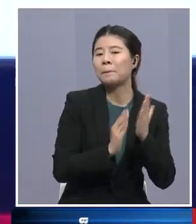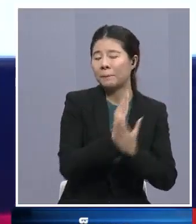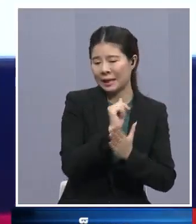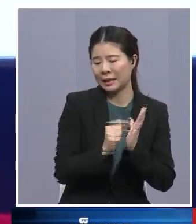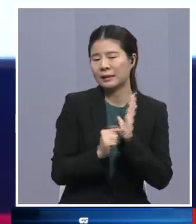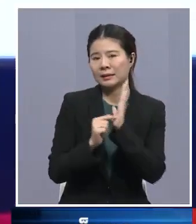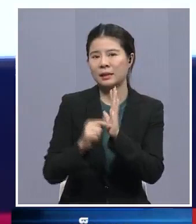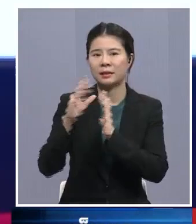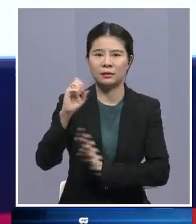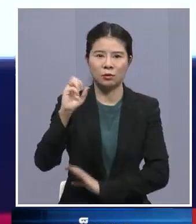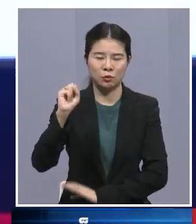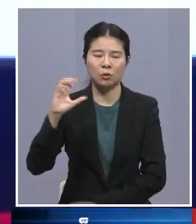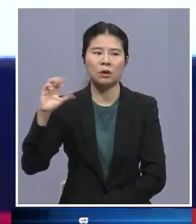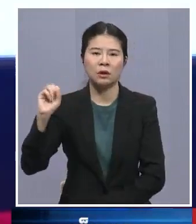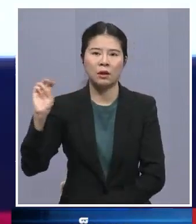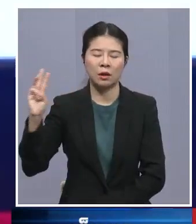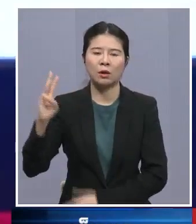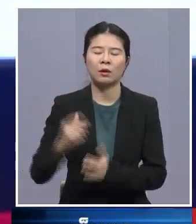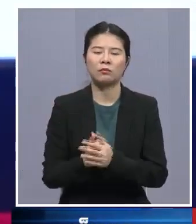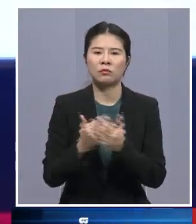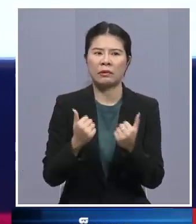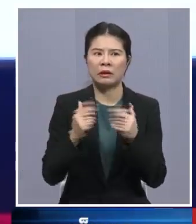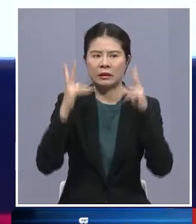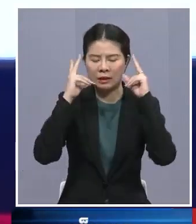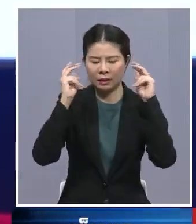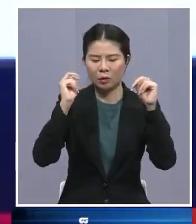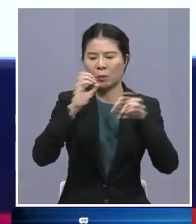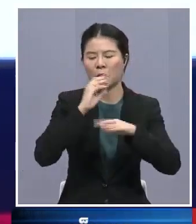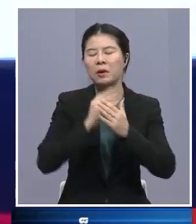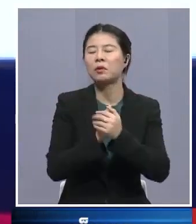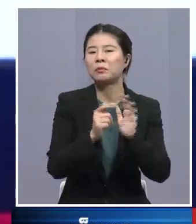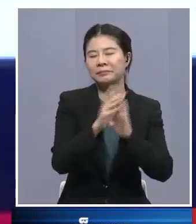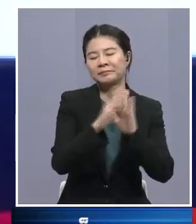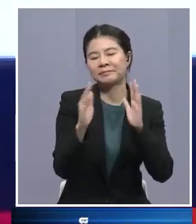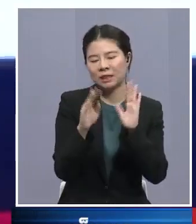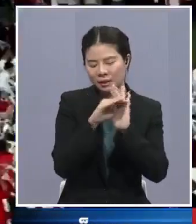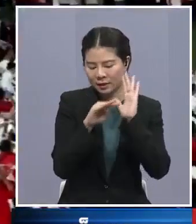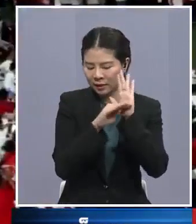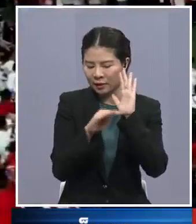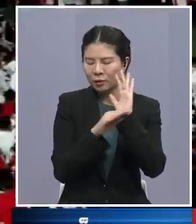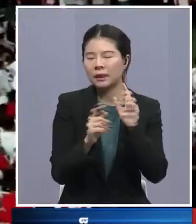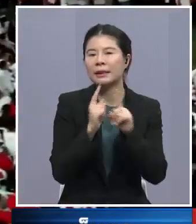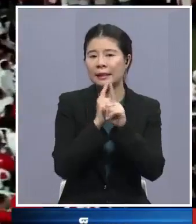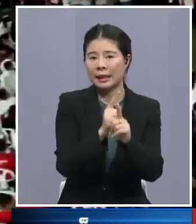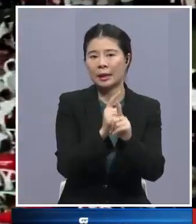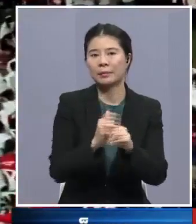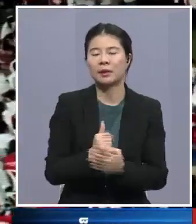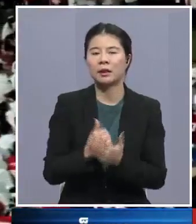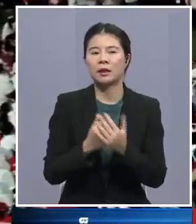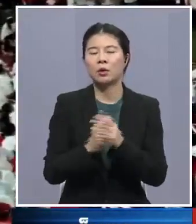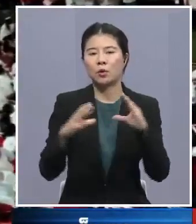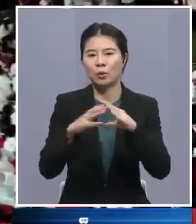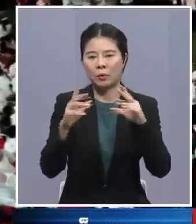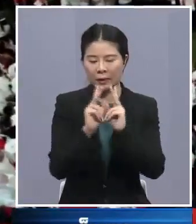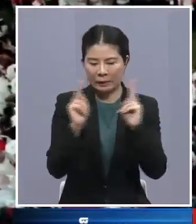กก็ย้ำนะฮะว่าทุกอย่างที่ผมแถลงไปต้องเข้าสู่กระบวนการตามกฎหมายและได้รับมติของคณะกรรมการที่เกี่ยวข้องอย่างรัด